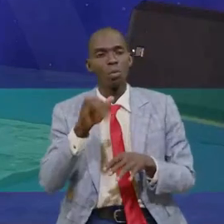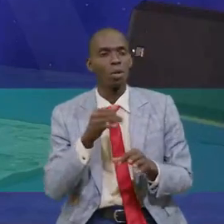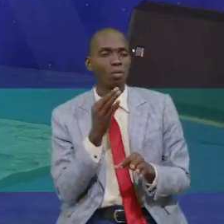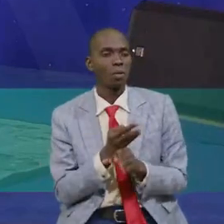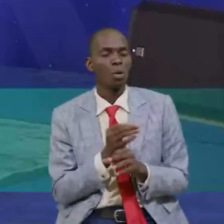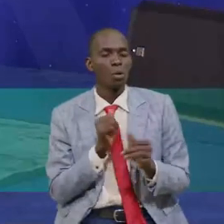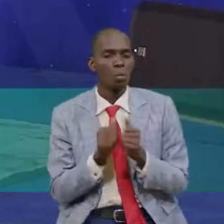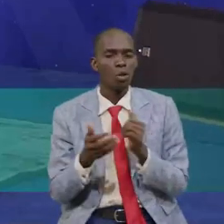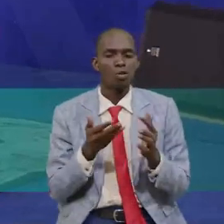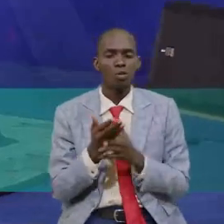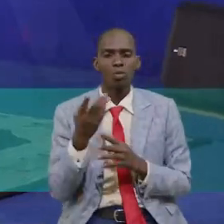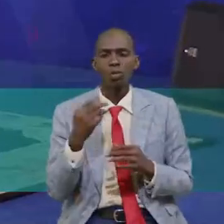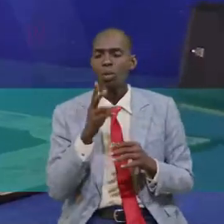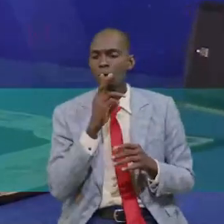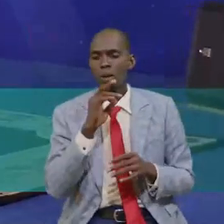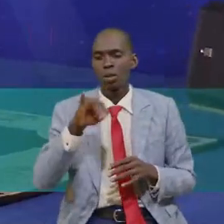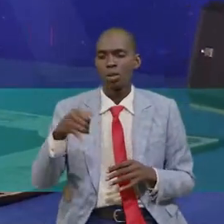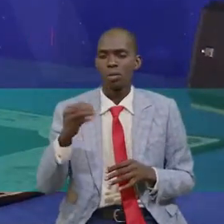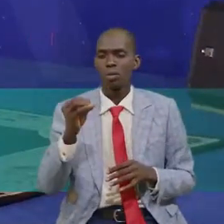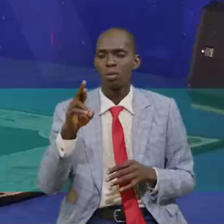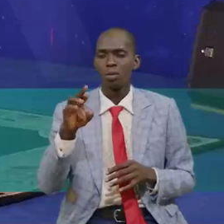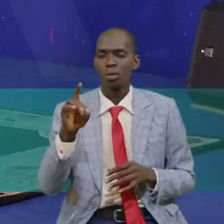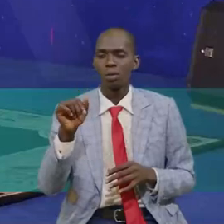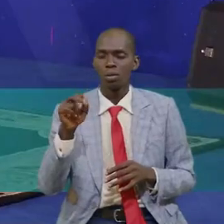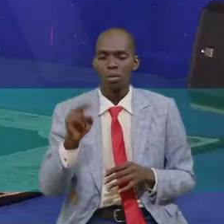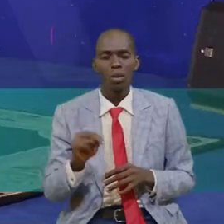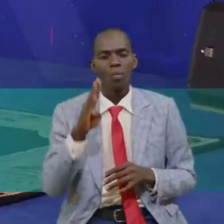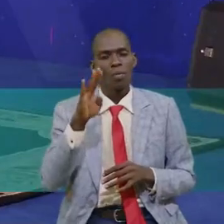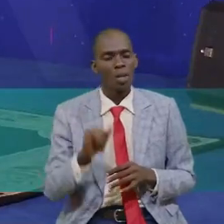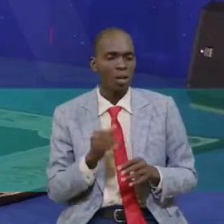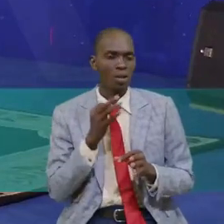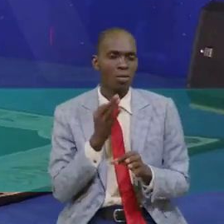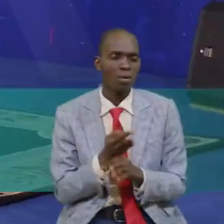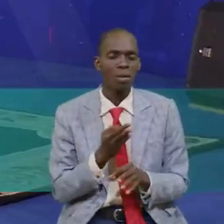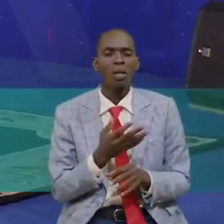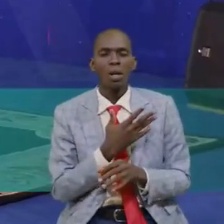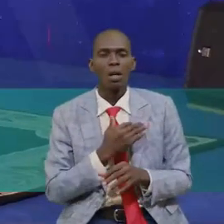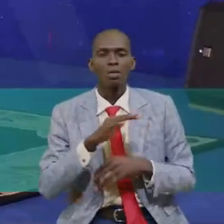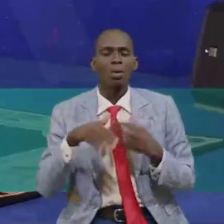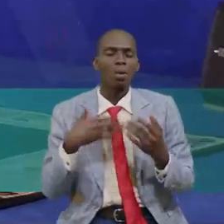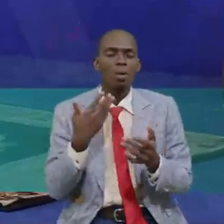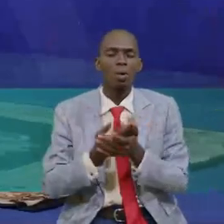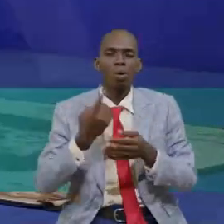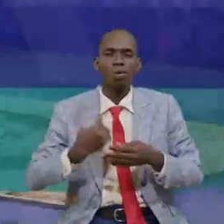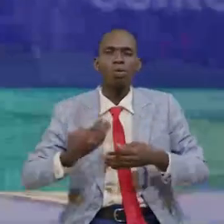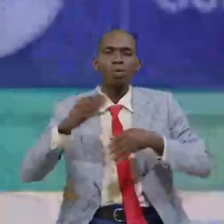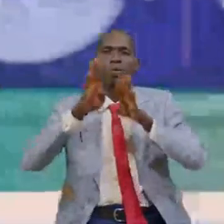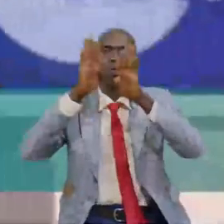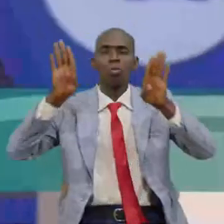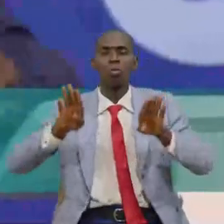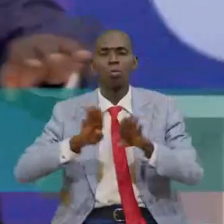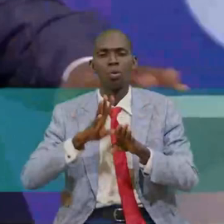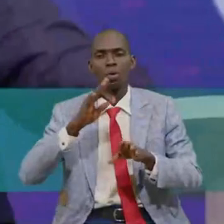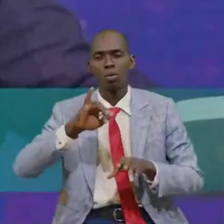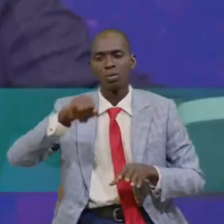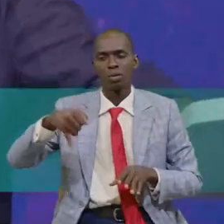la foi. Ils ont traversé et ces murailles de Jéricho sont tombées. Tout cela par la foi.